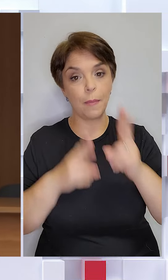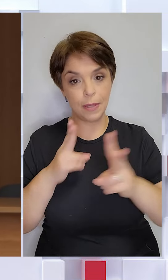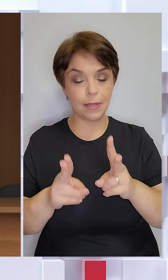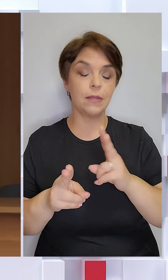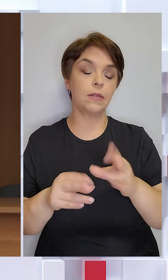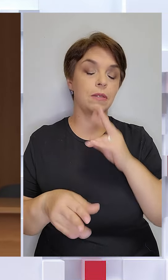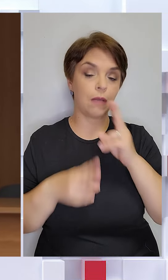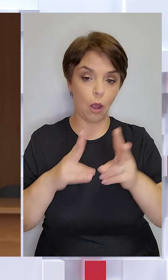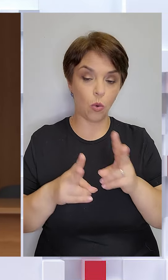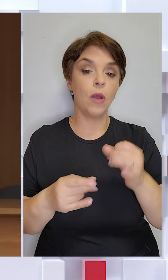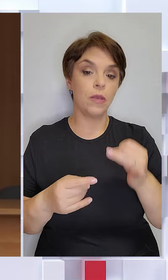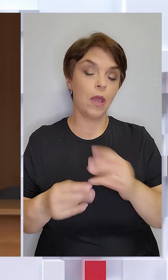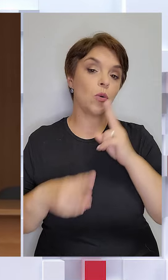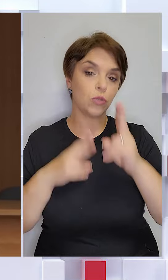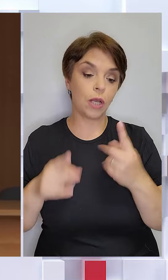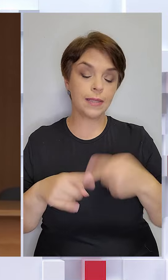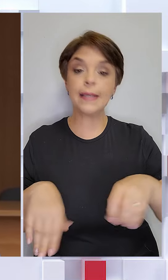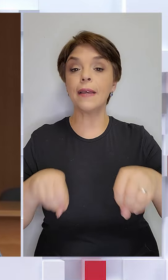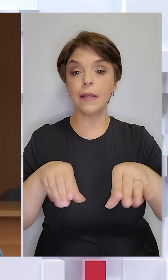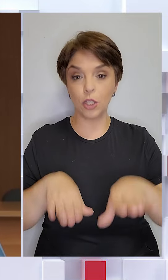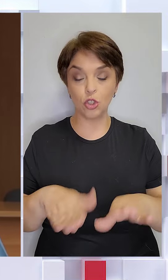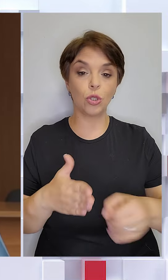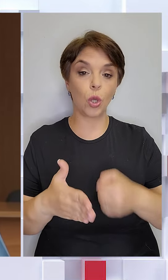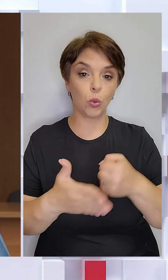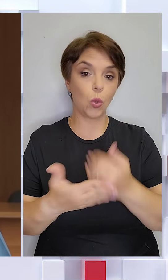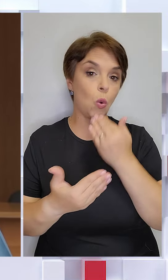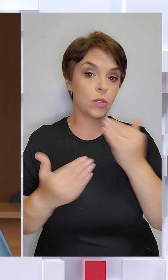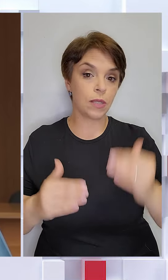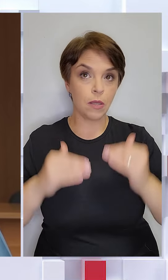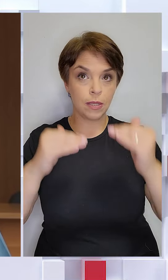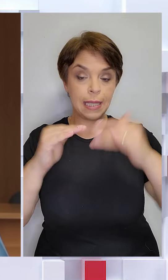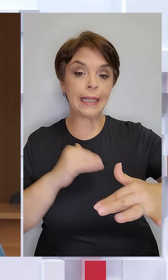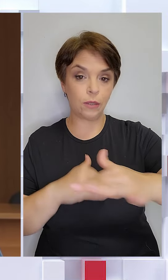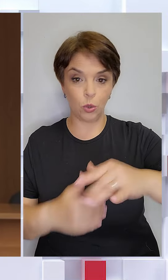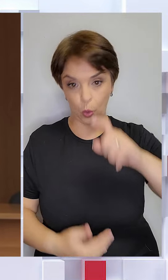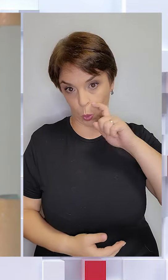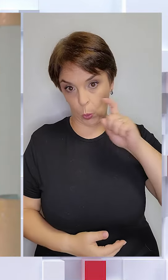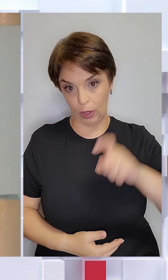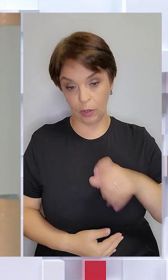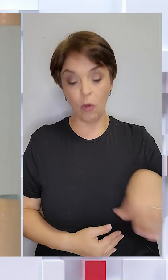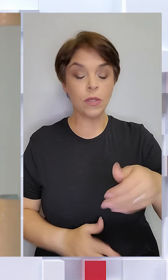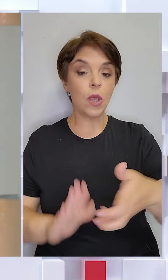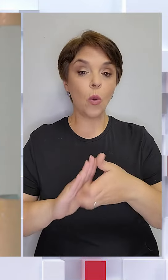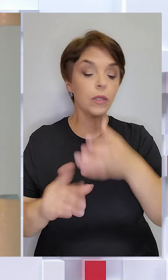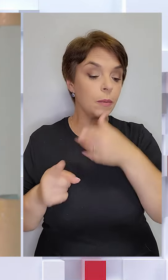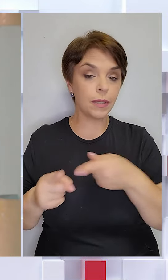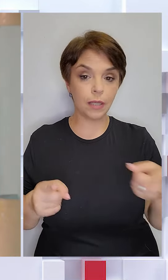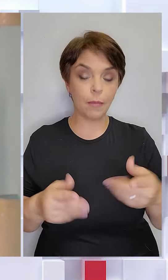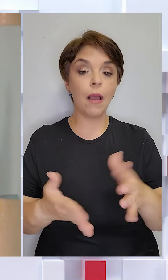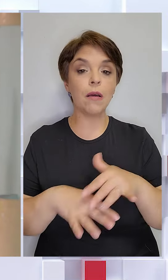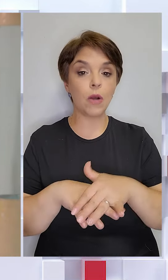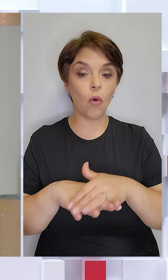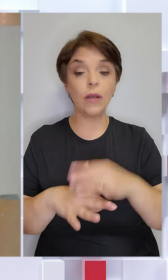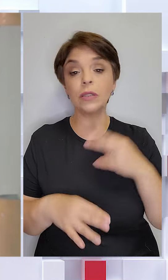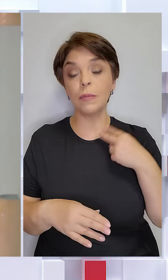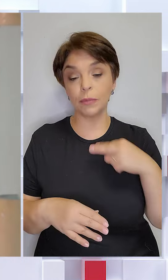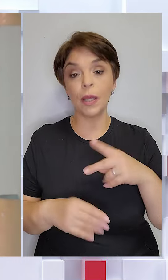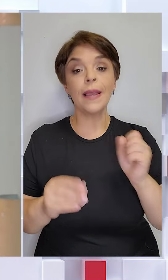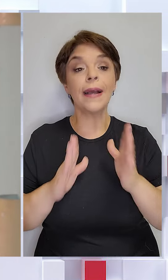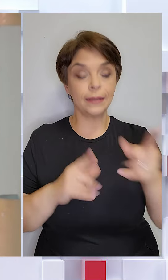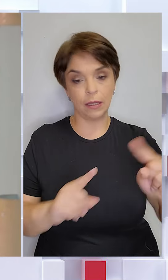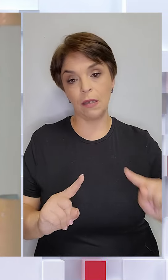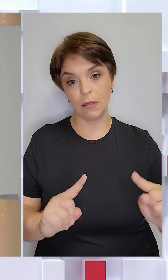і касаційну скаргу і оскаржувати дане рішення до останньої інстанції на території України. Усі отримані терміни рахуватимуться засудженим, як